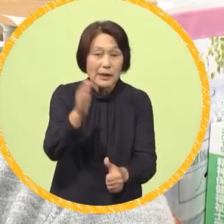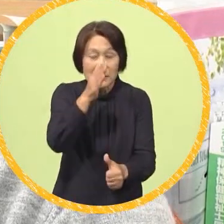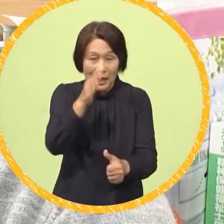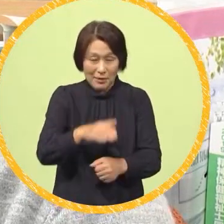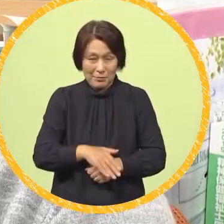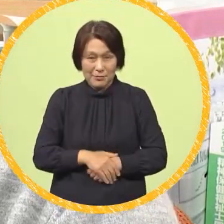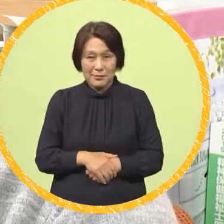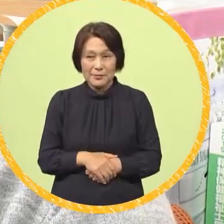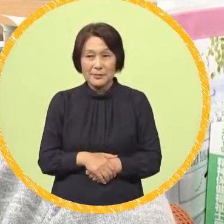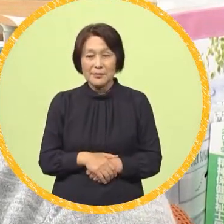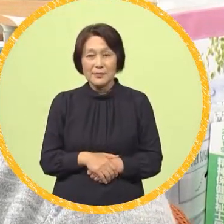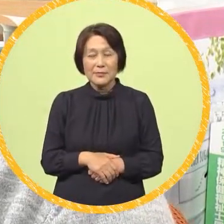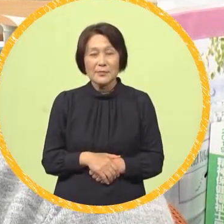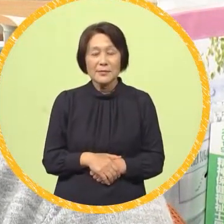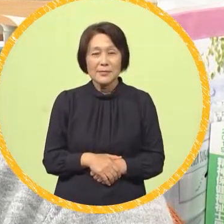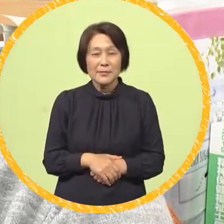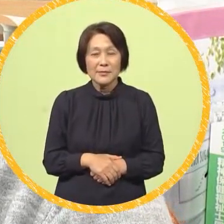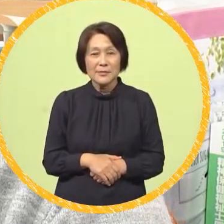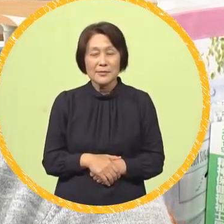人を、